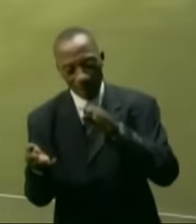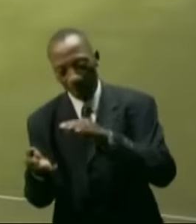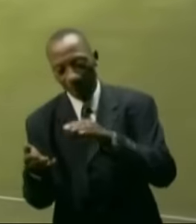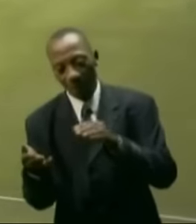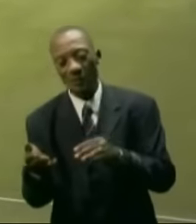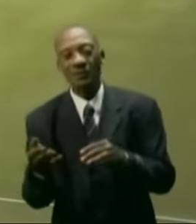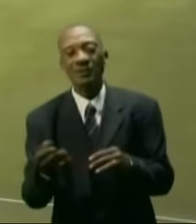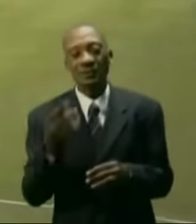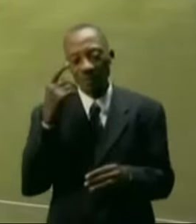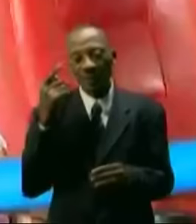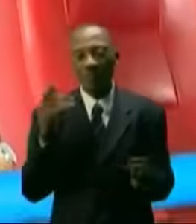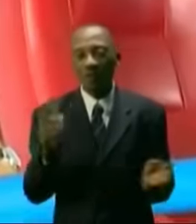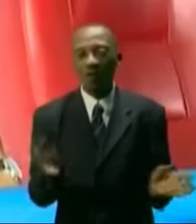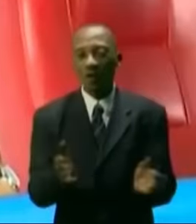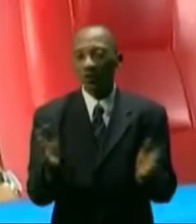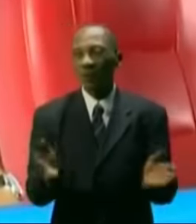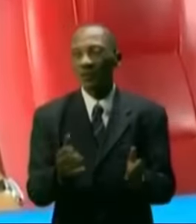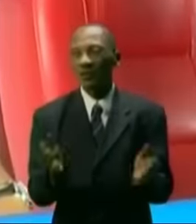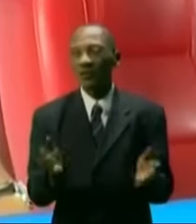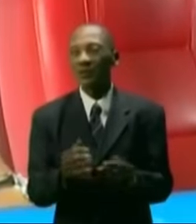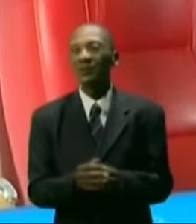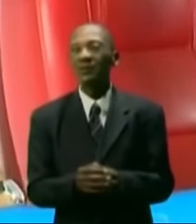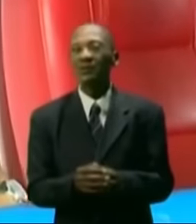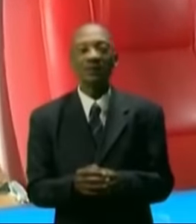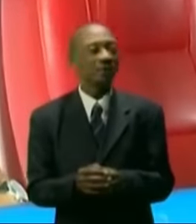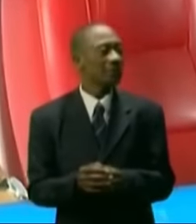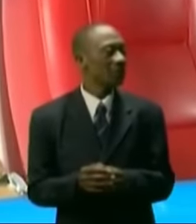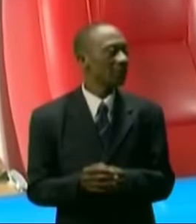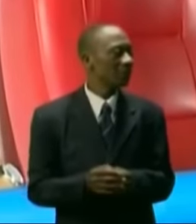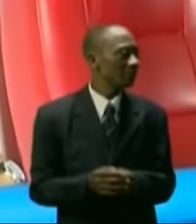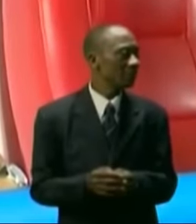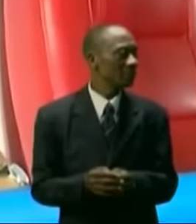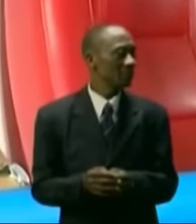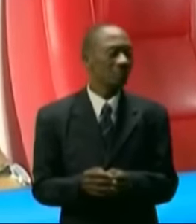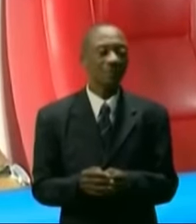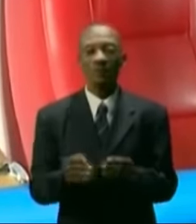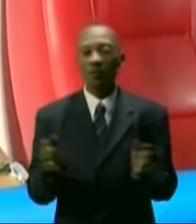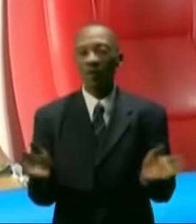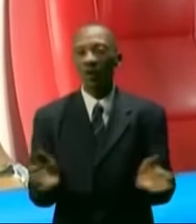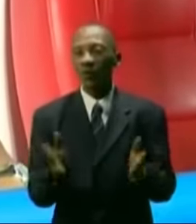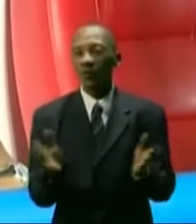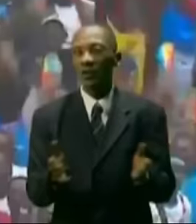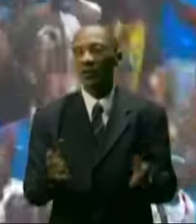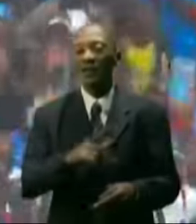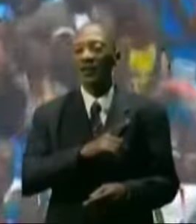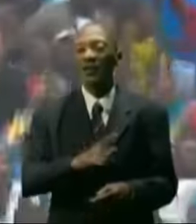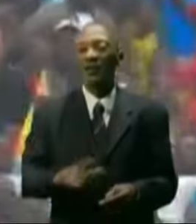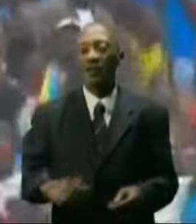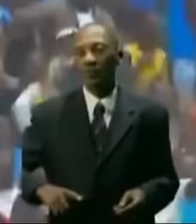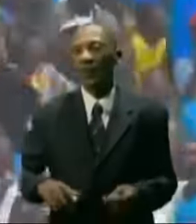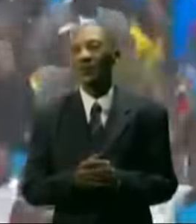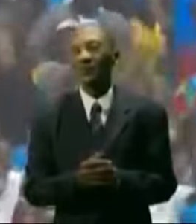plusieurs reprises. Ce score est resté inchangé jusqu'au coup de sifflet final de l'arbitre.